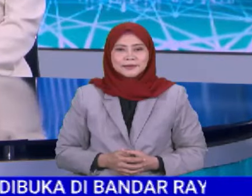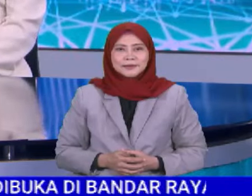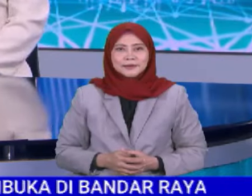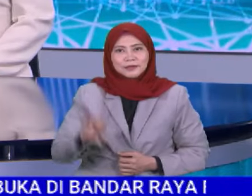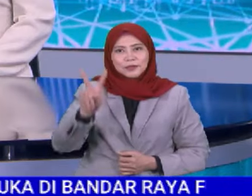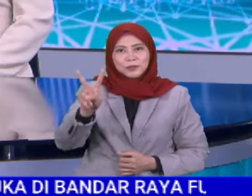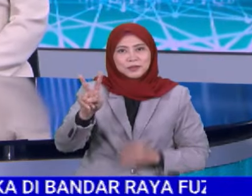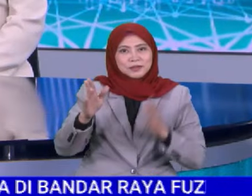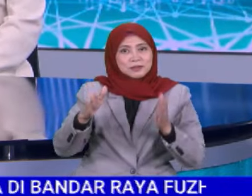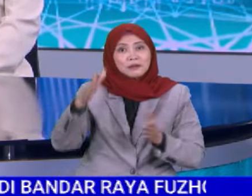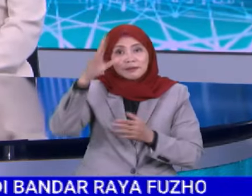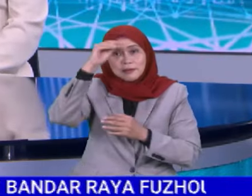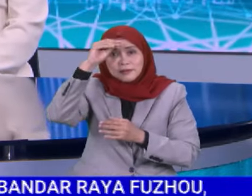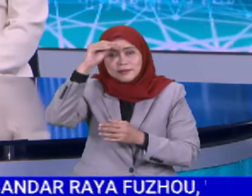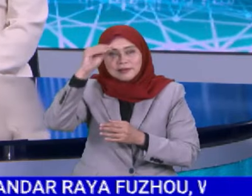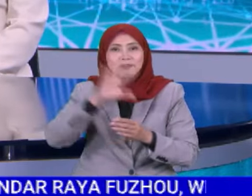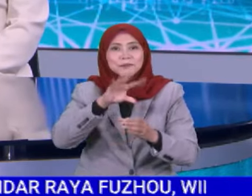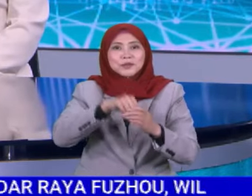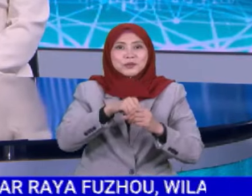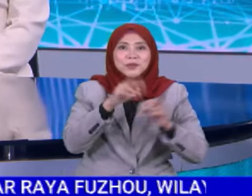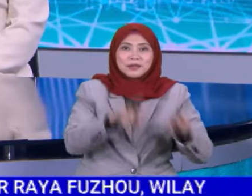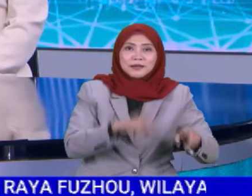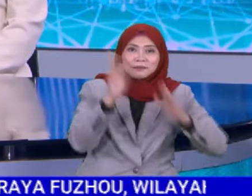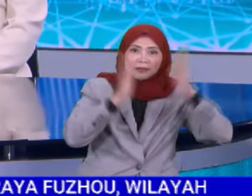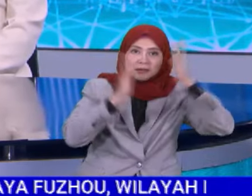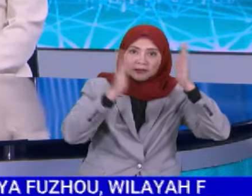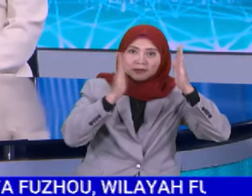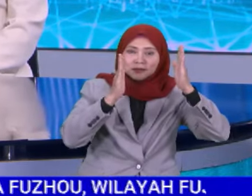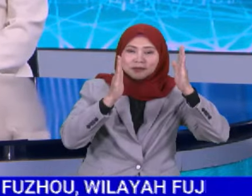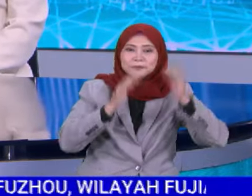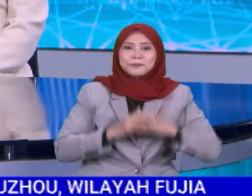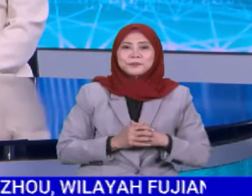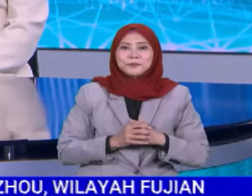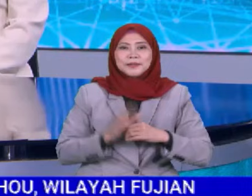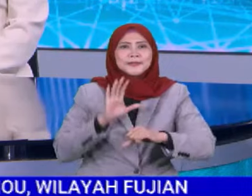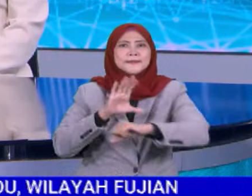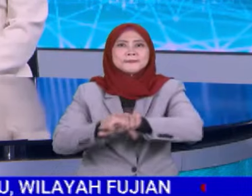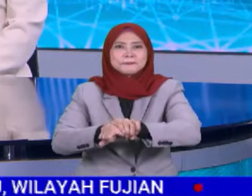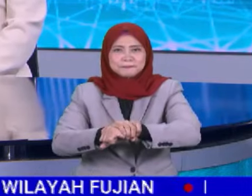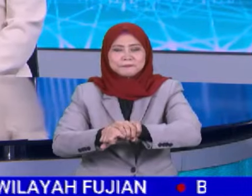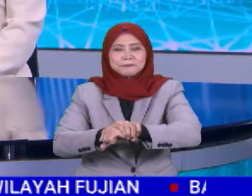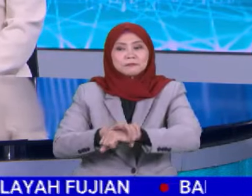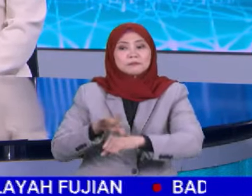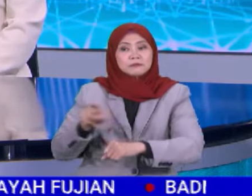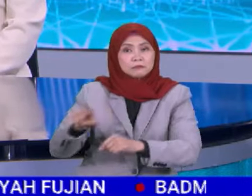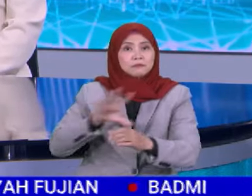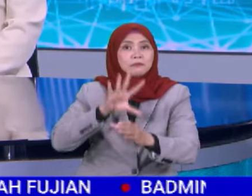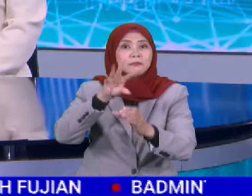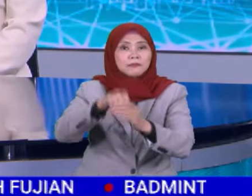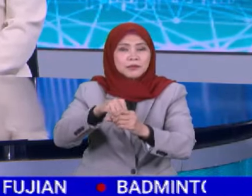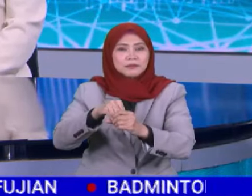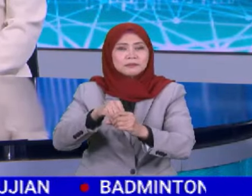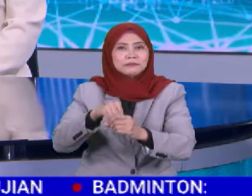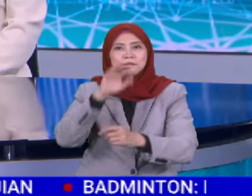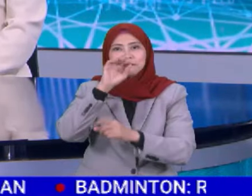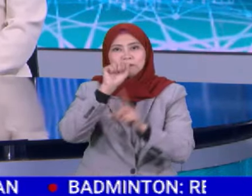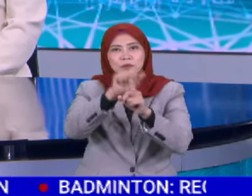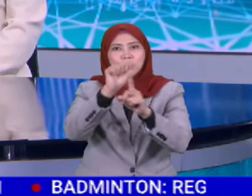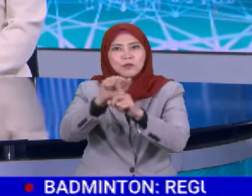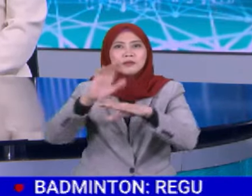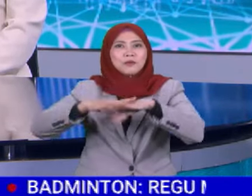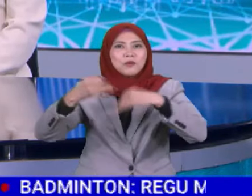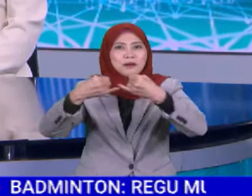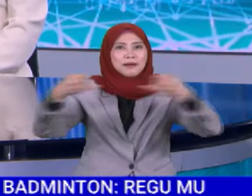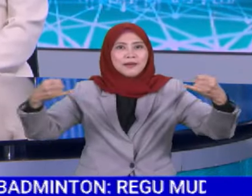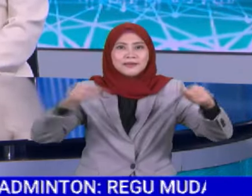Dua lelaki termasuk seorang warga tempatan ditahan selepas disyaki terbabit sindiket penipuan dalam talian